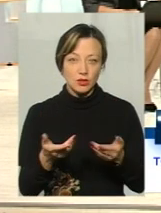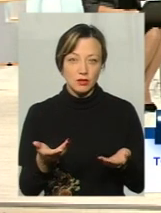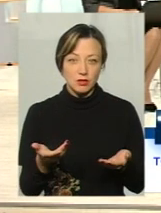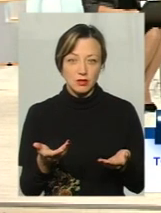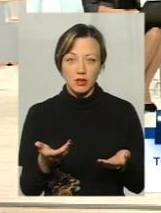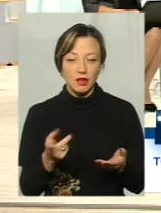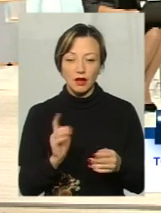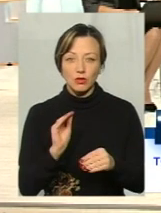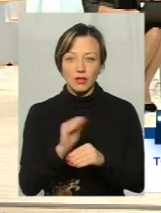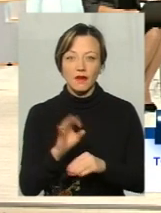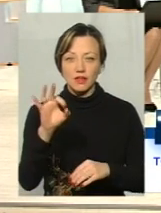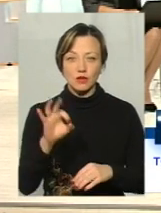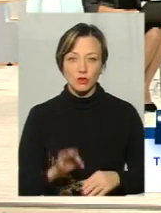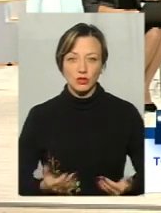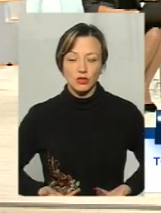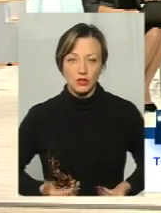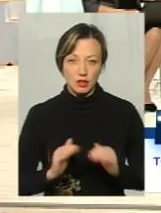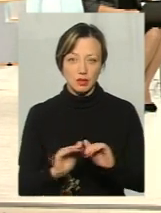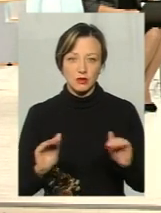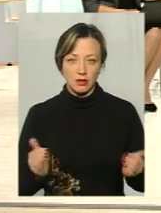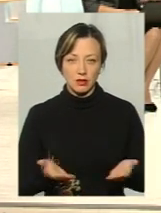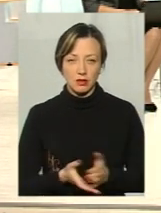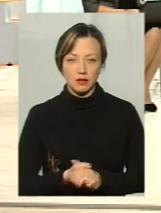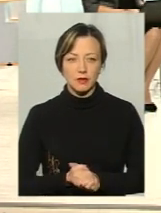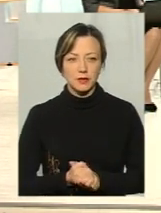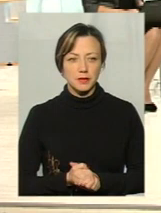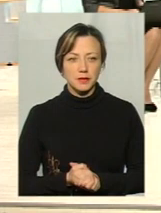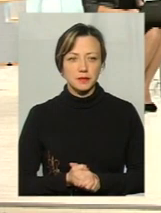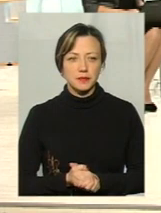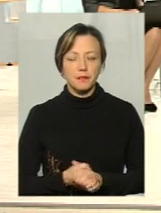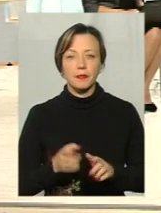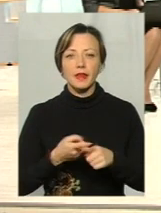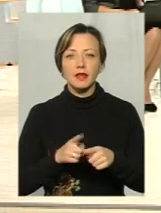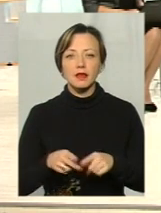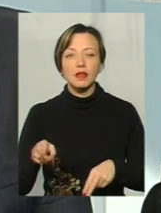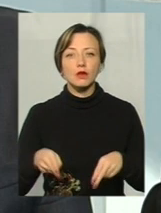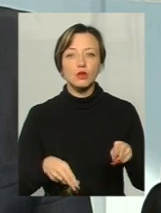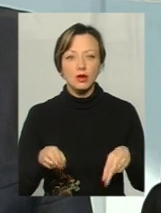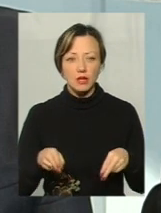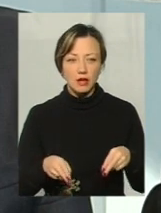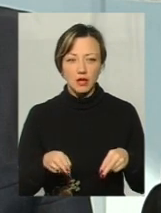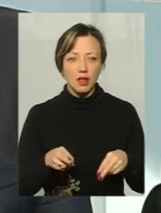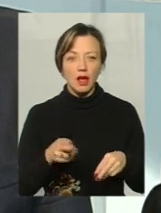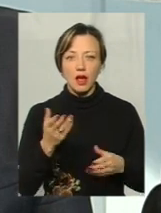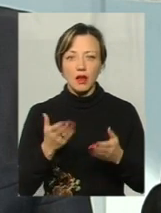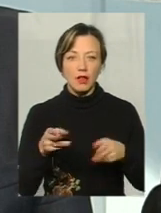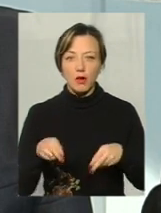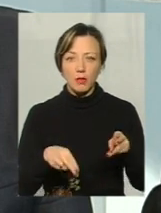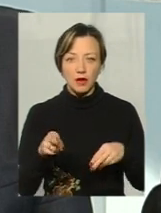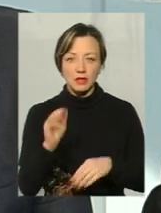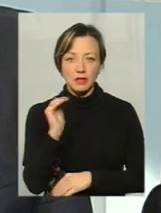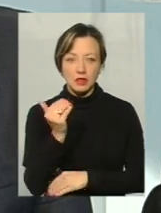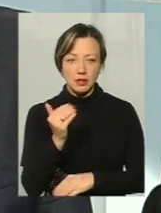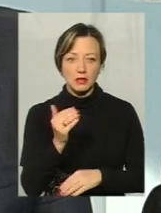Не додає відсотку, так, да. до того, що дитина одужає. Це хірургія. Не прооперувати дитину,